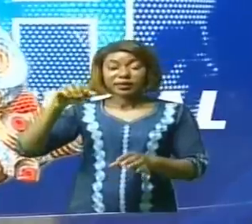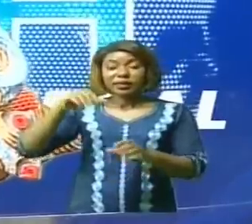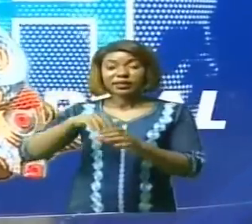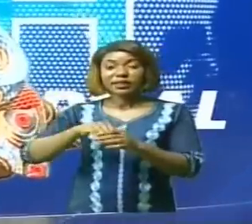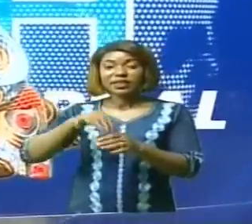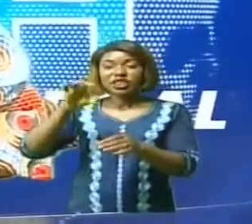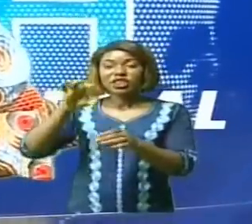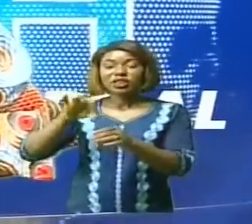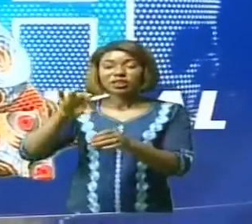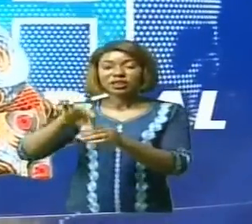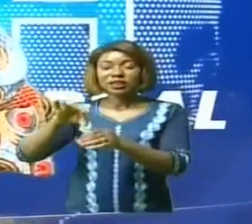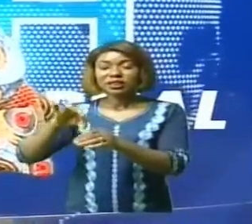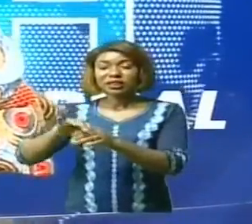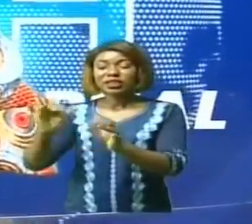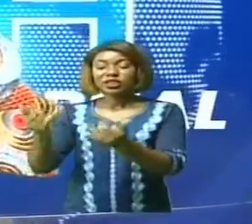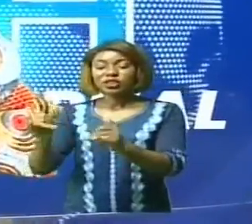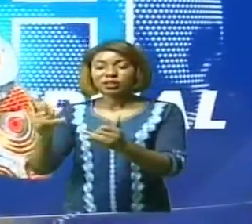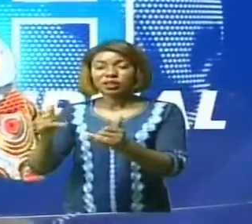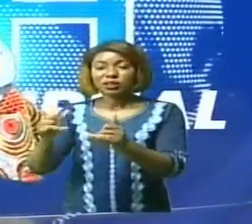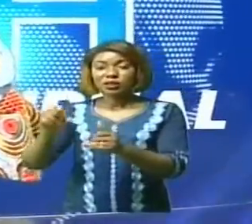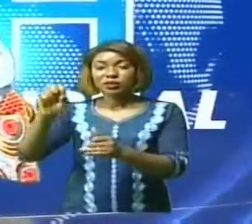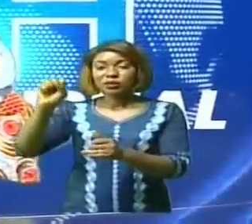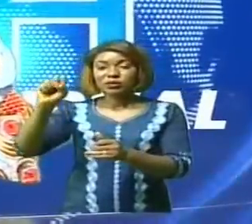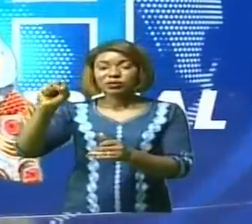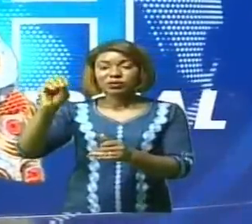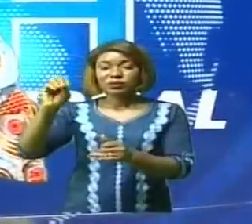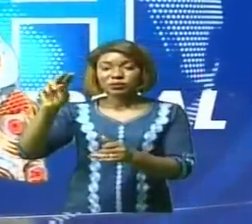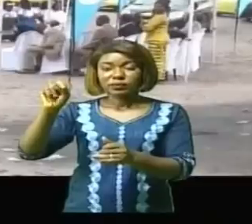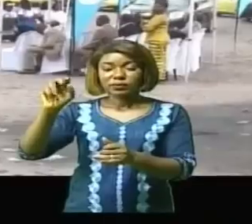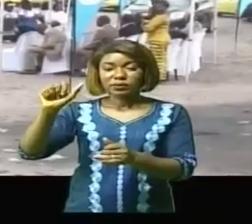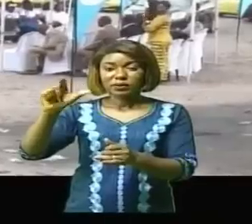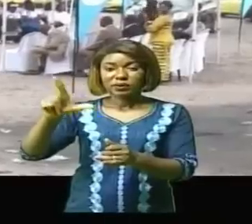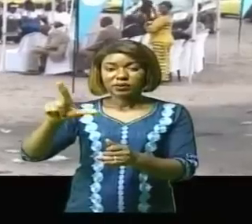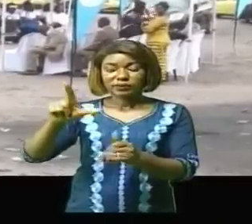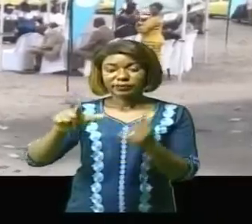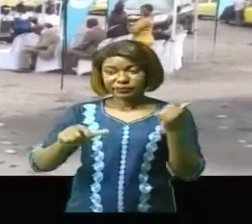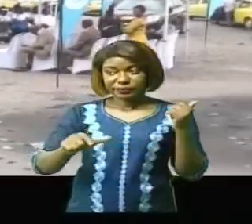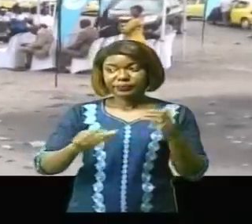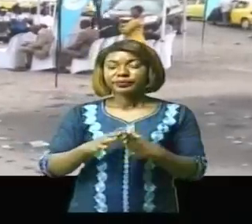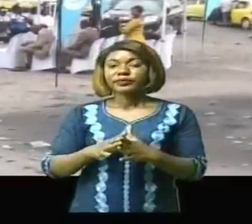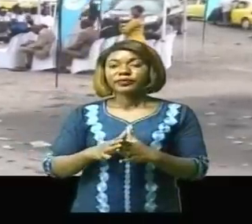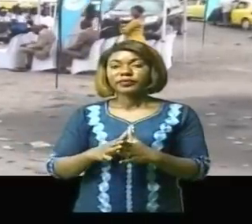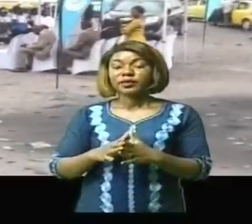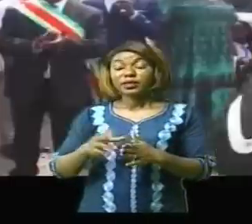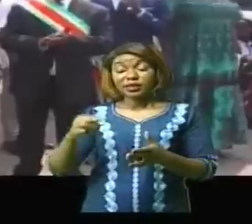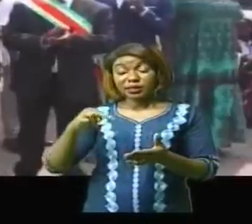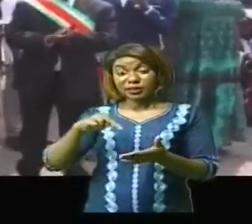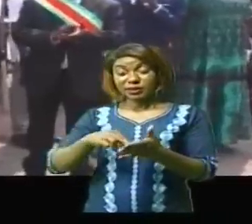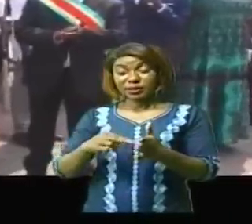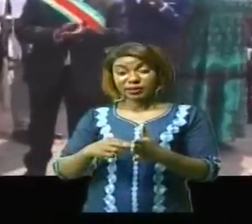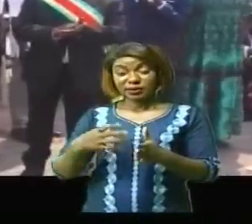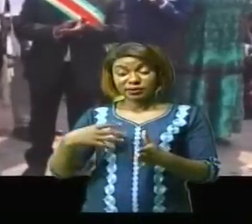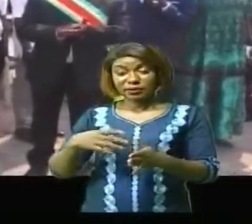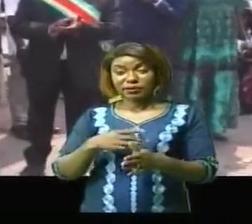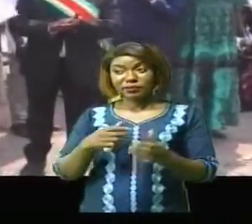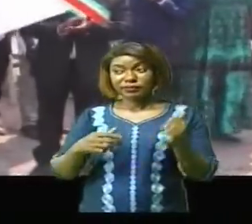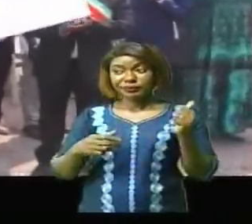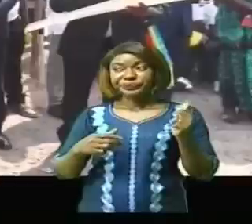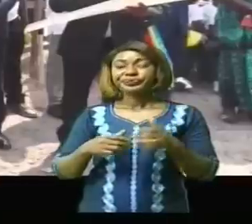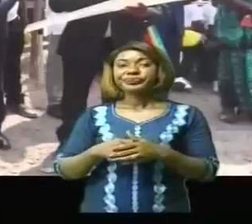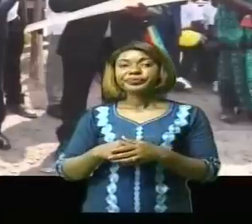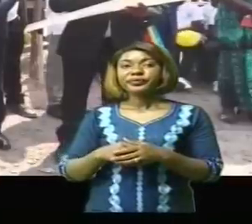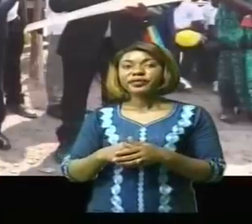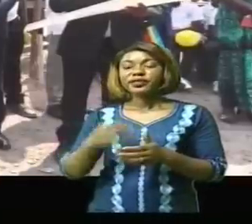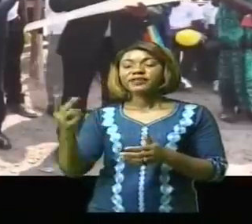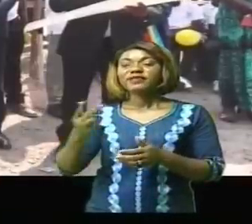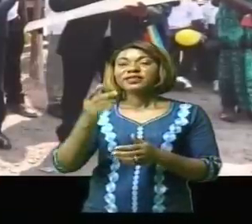été présenté aujourd'hui, nous dit Serge Merlin Mata. Donc devant sa famille, qu'il est regagnant de la cagnotte de plus de 26 millions